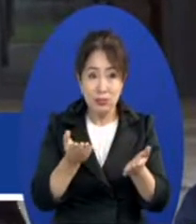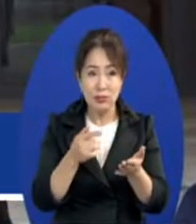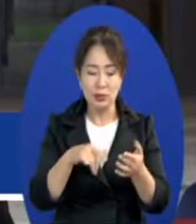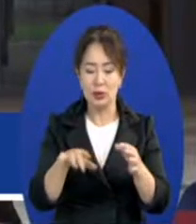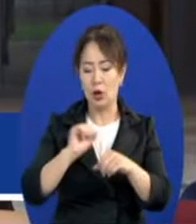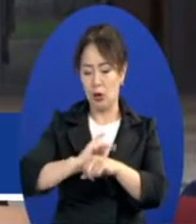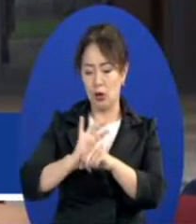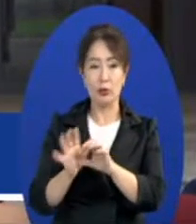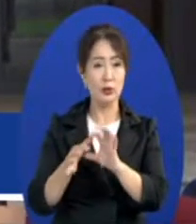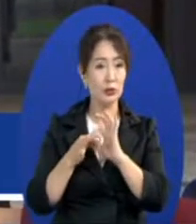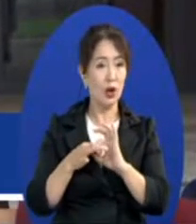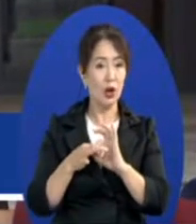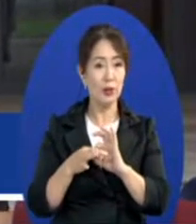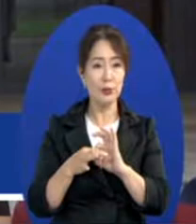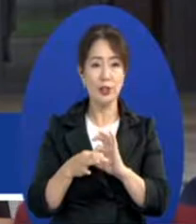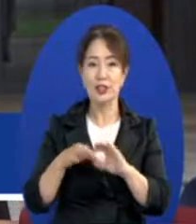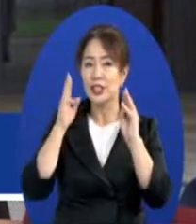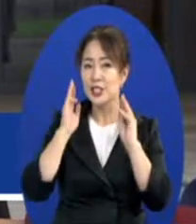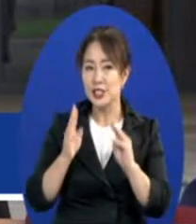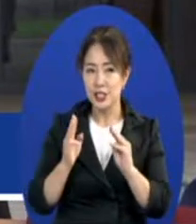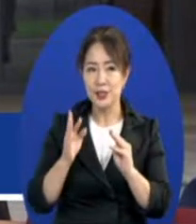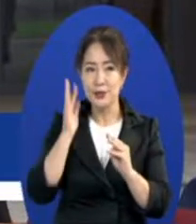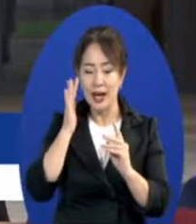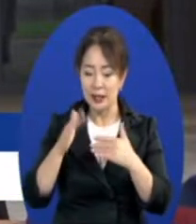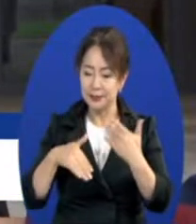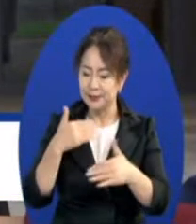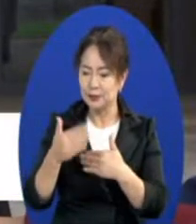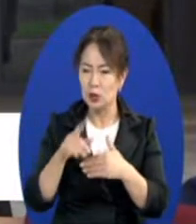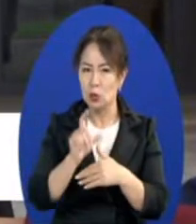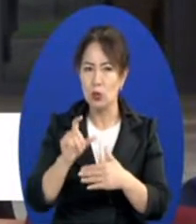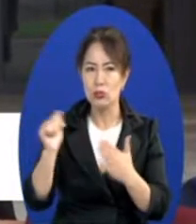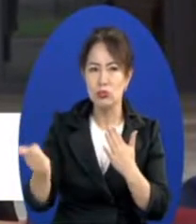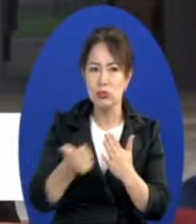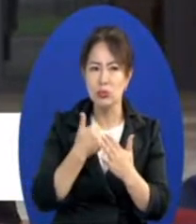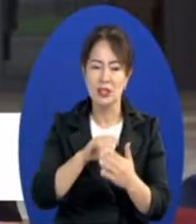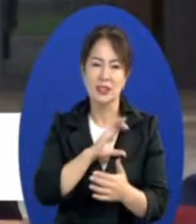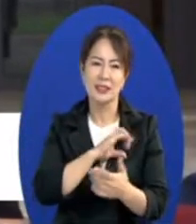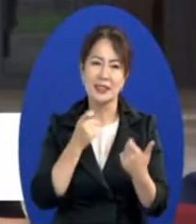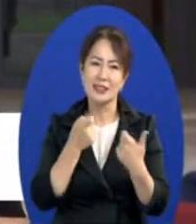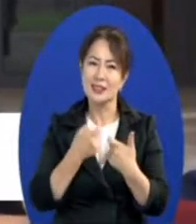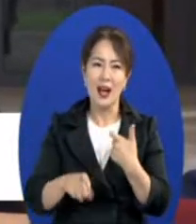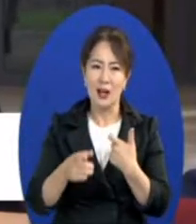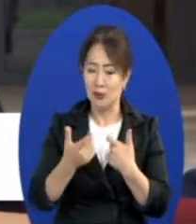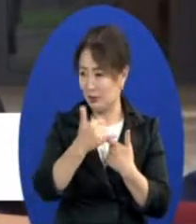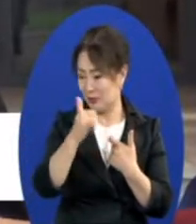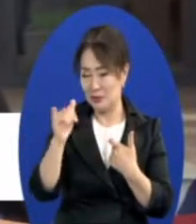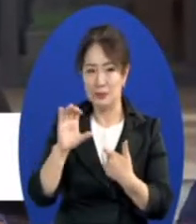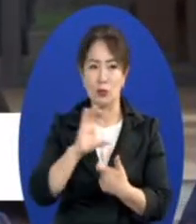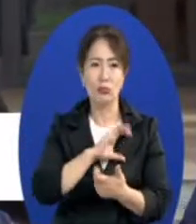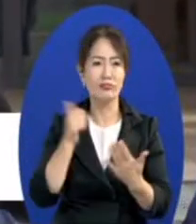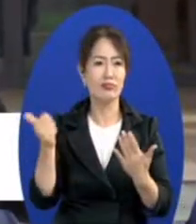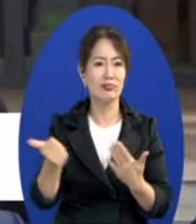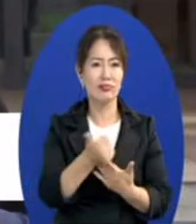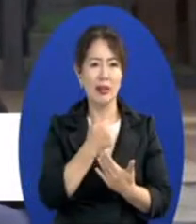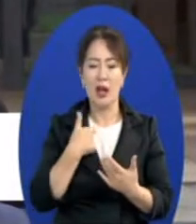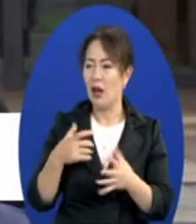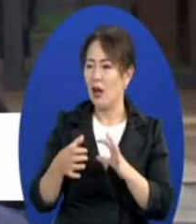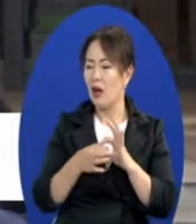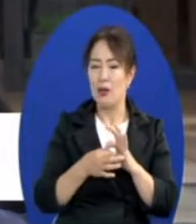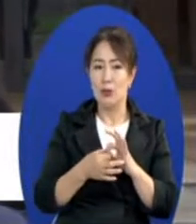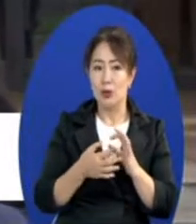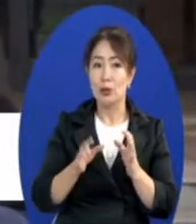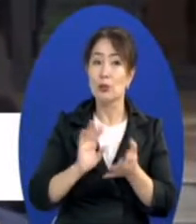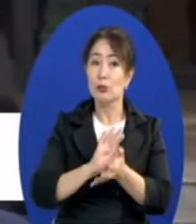байдал ковидтай холбогдуулж гаргаж байгаа шийдвэр арга хэмжээнүүд бол мэдээж хүн болгонд таалагдахгүй шүү дээ. Тэр ойлгомжтой. Тэр нь хүн болгоны амьдралыг хөндөж байгаа